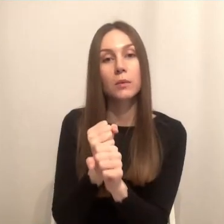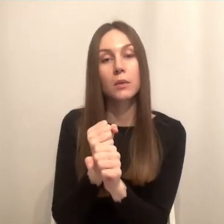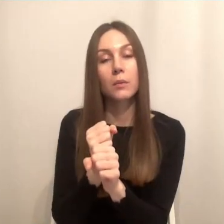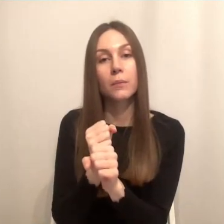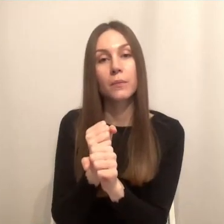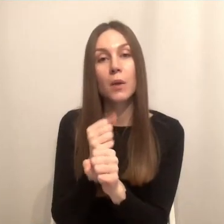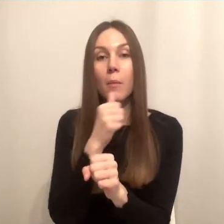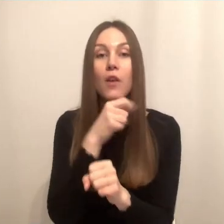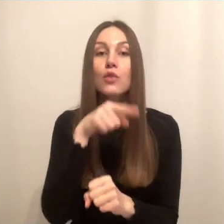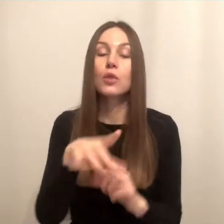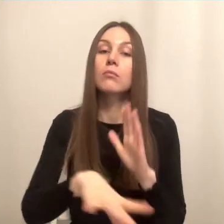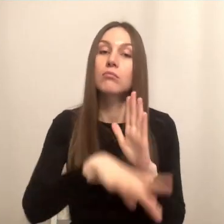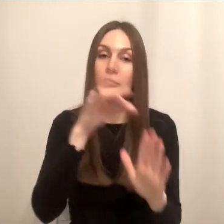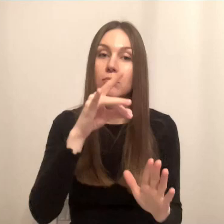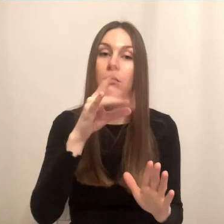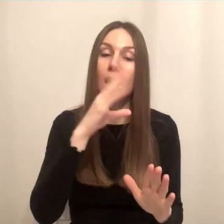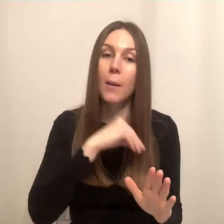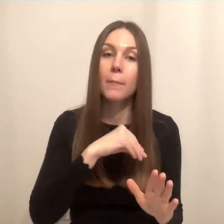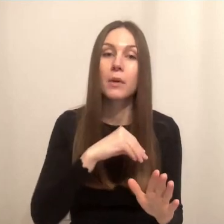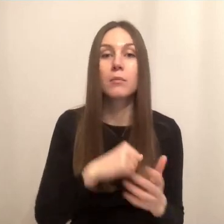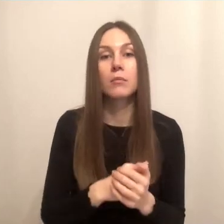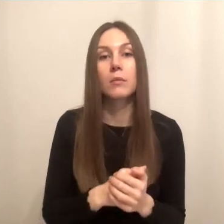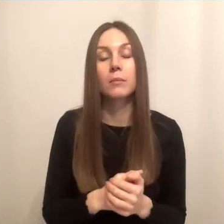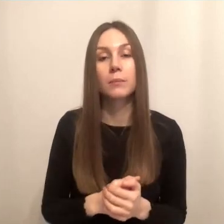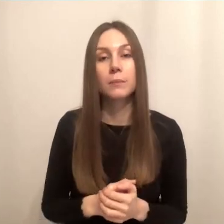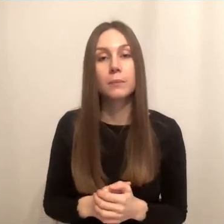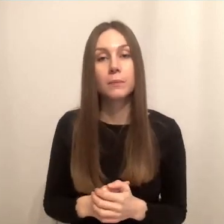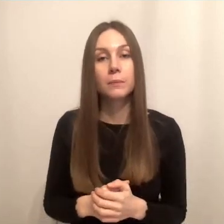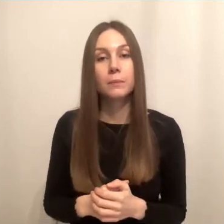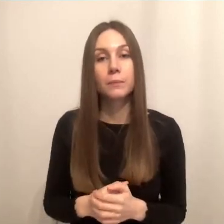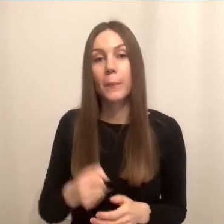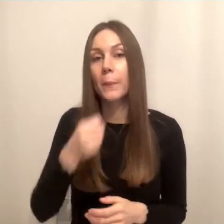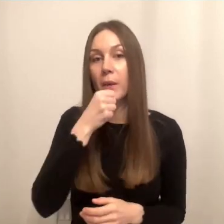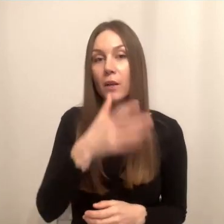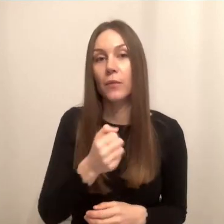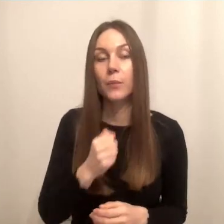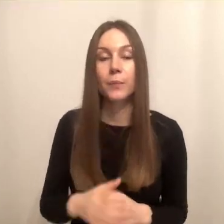laimėt vieną kitą, o gal ir daugiau vietų. Prašau, į mikrofoną.